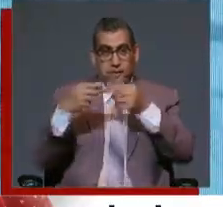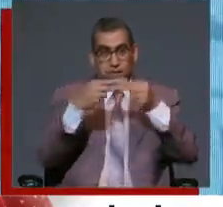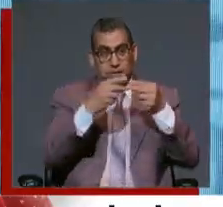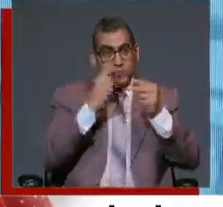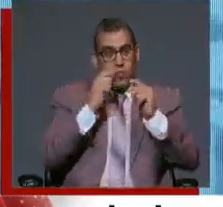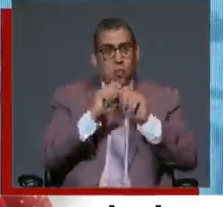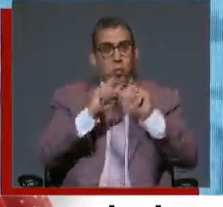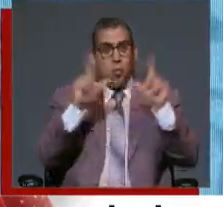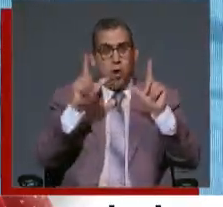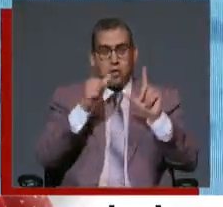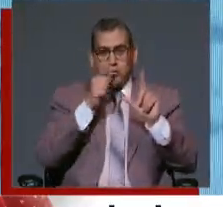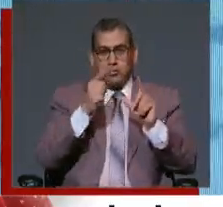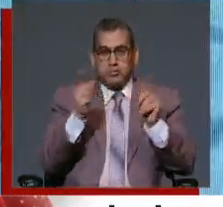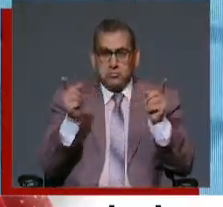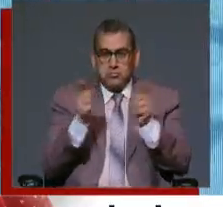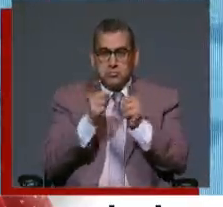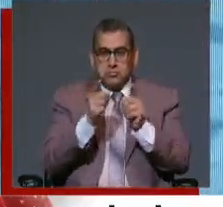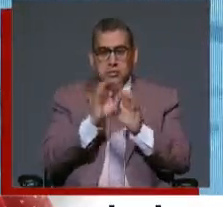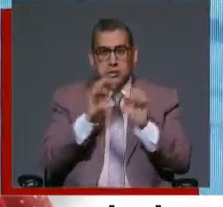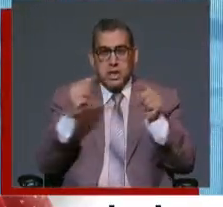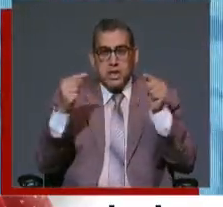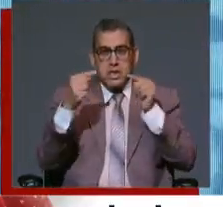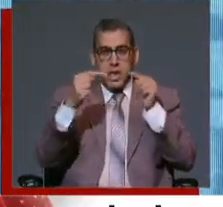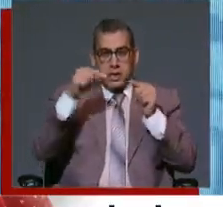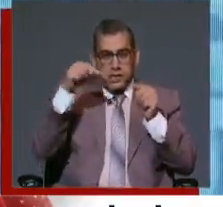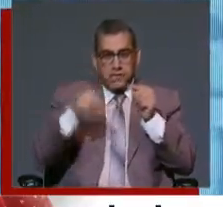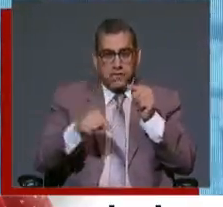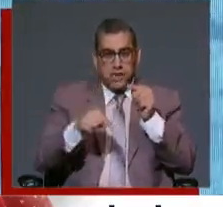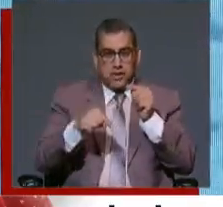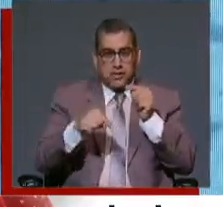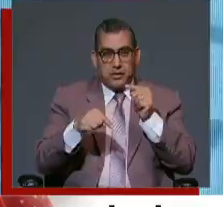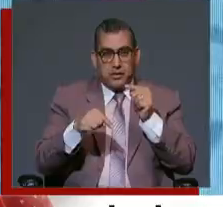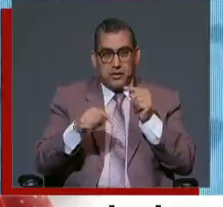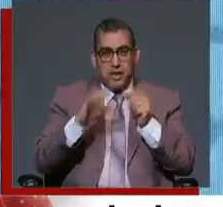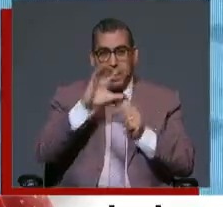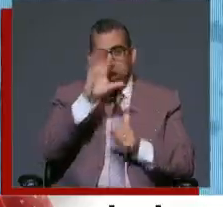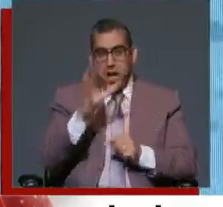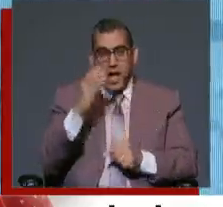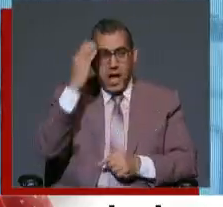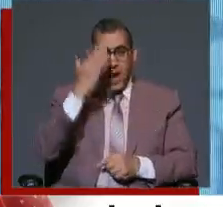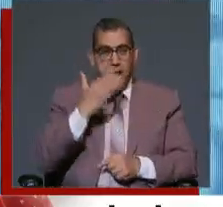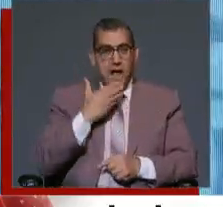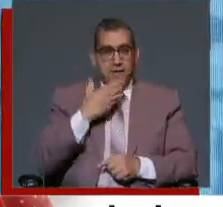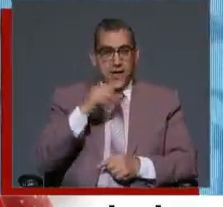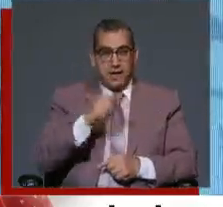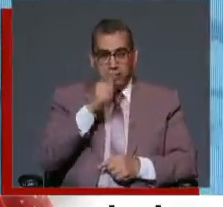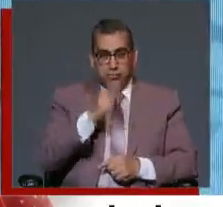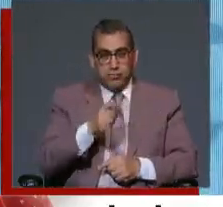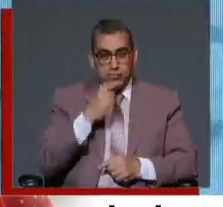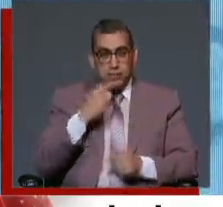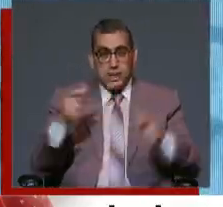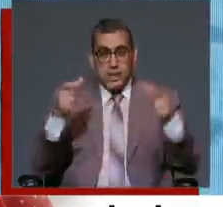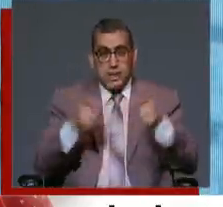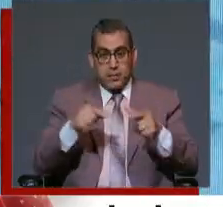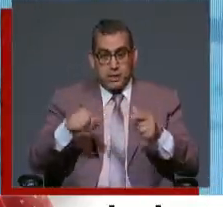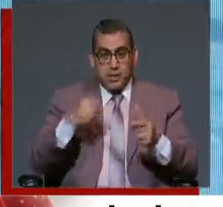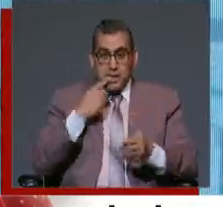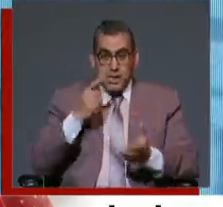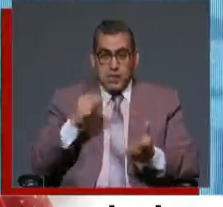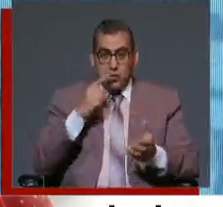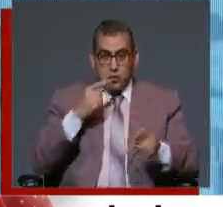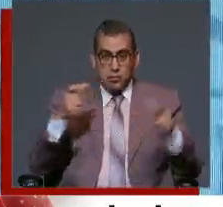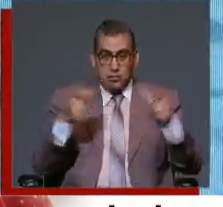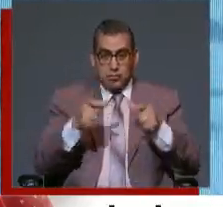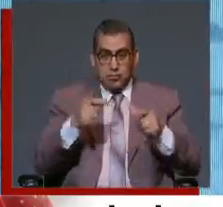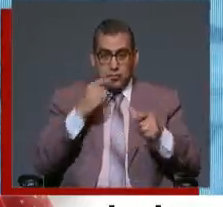بشكل فصيح كل التحديات التي تواجه القارة. وبالفعل فإن الاجتماعات السنوية المنعقدة هنا